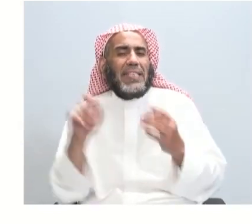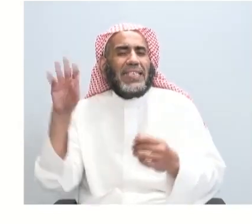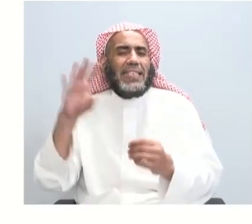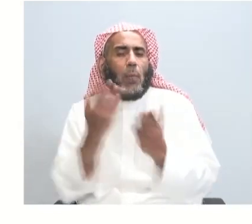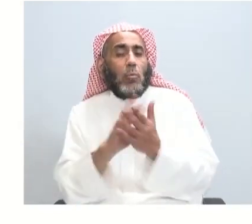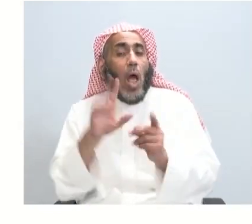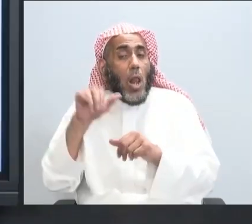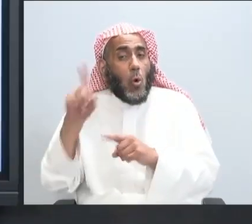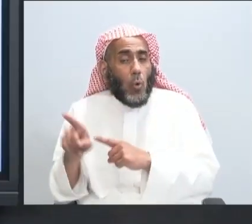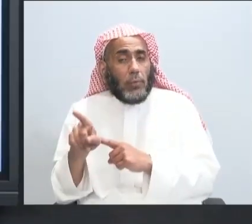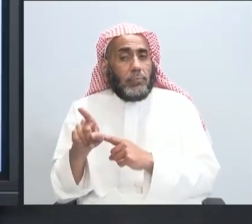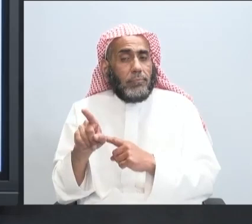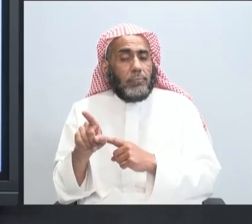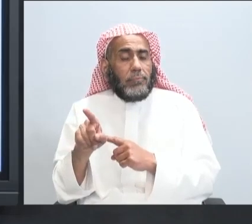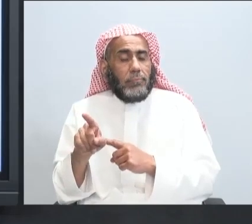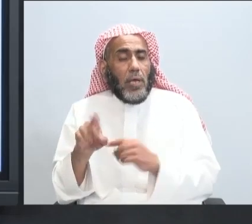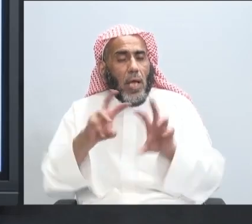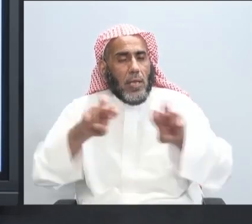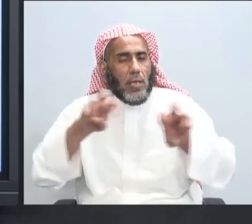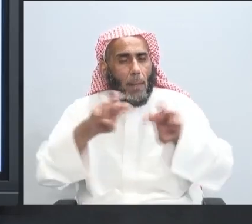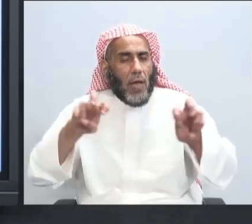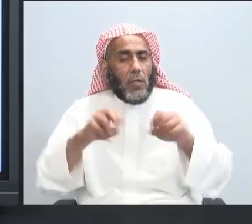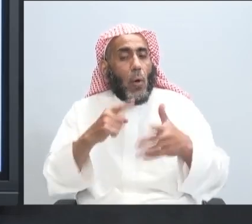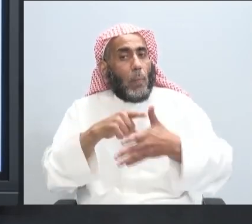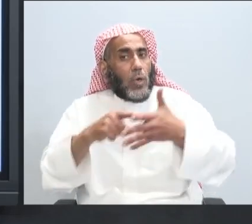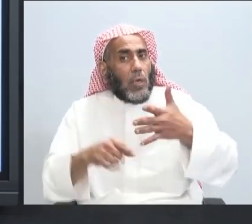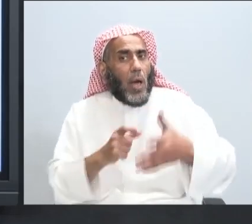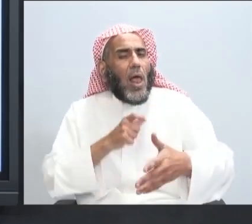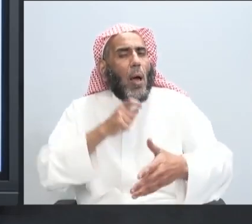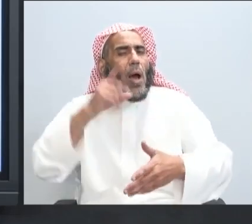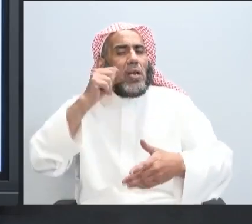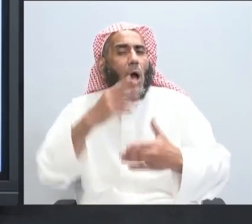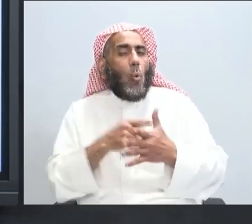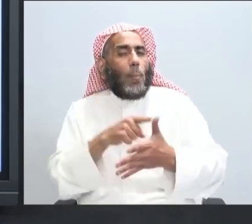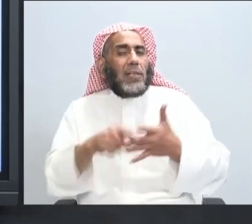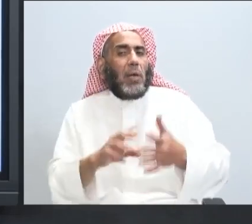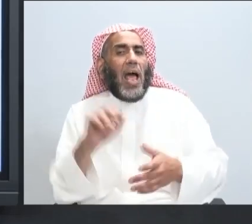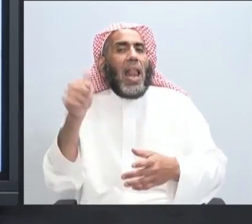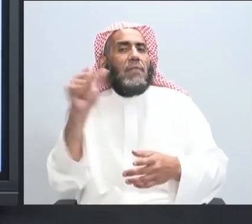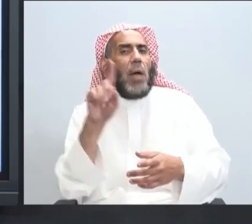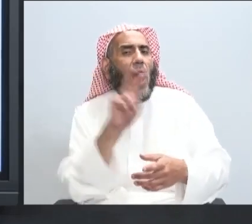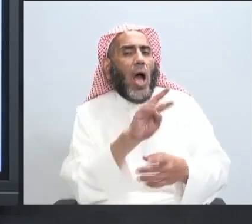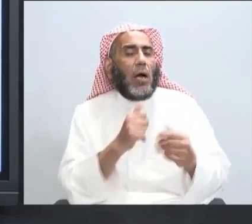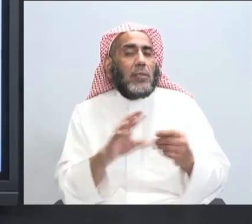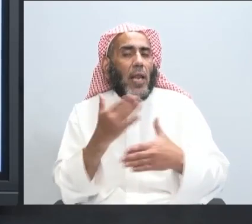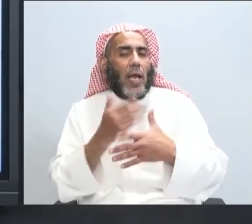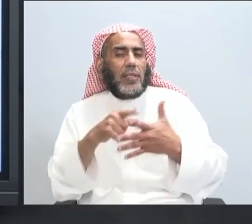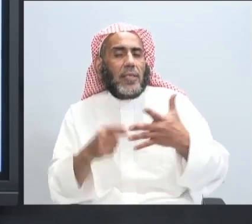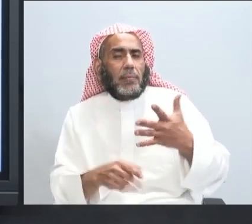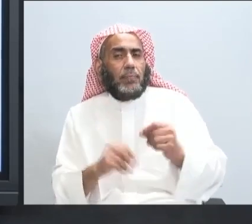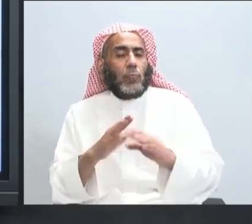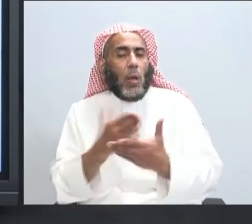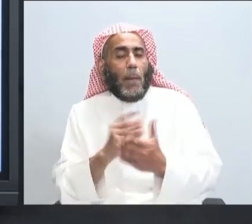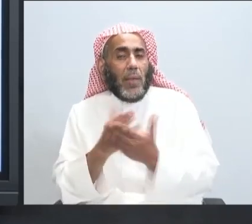لابن سيدة هل هو يبحث أو مرتب على المخارج الحروف أم هو مرتب على الألف بائي؟ وعرفنا أيضا طريقة الترتيب، هناك